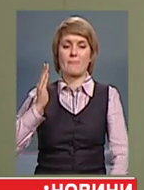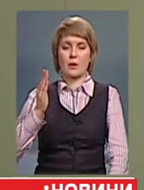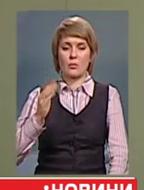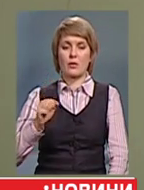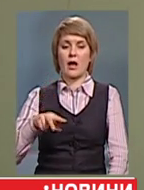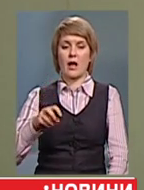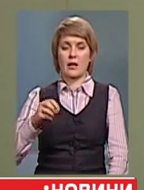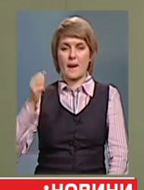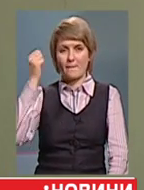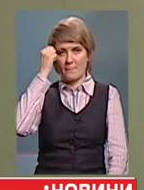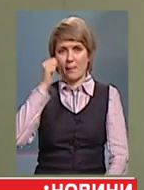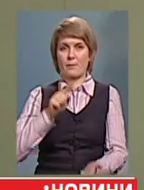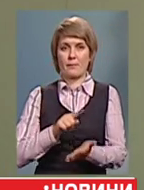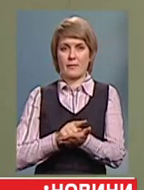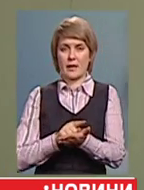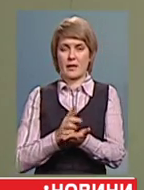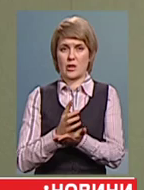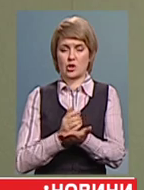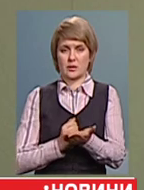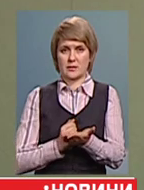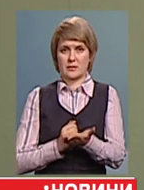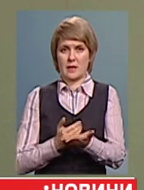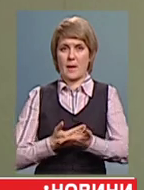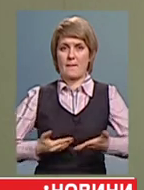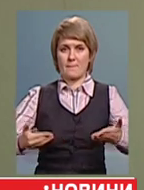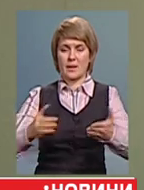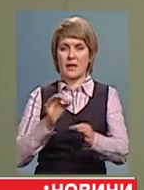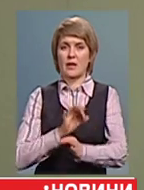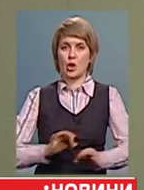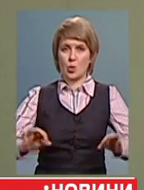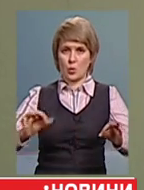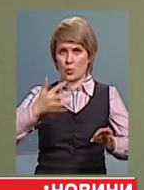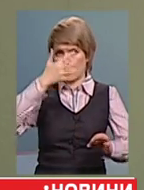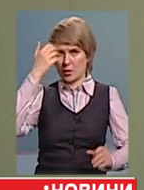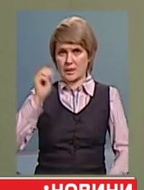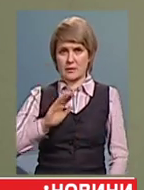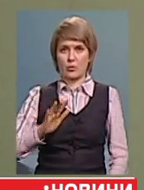Але пам'ять має залишатись. Ми ніколи не забудемо героїв.